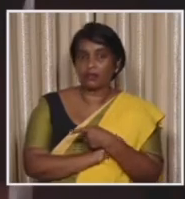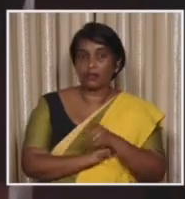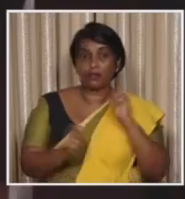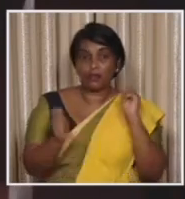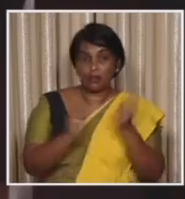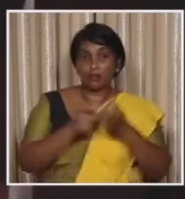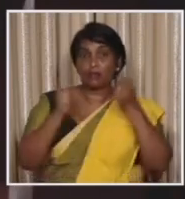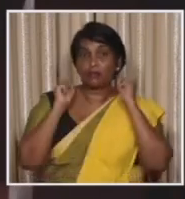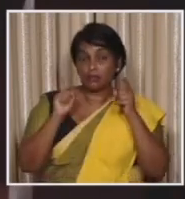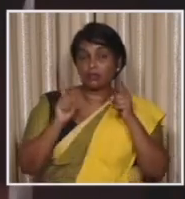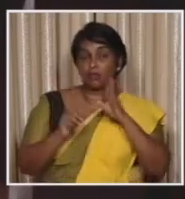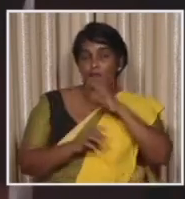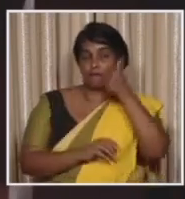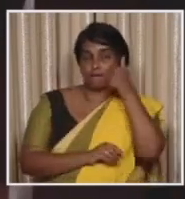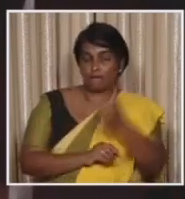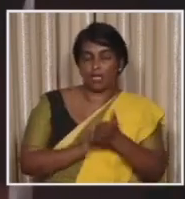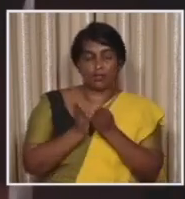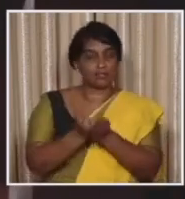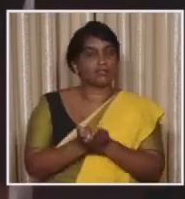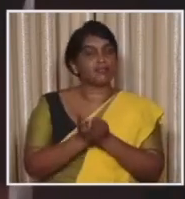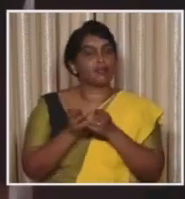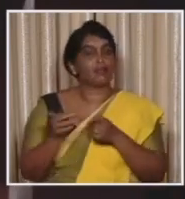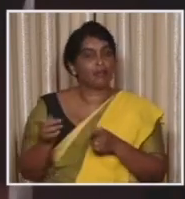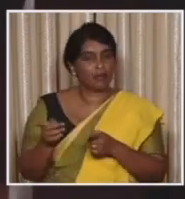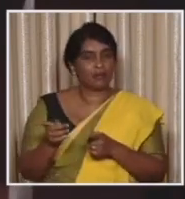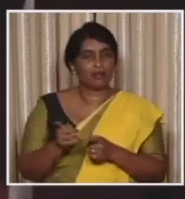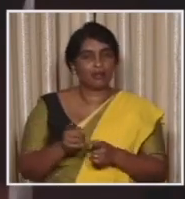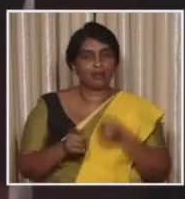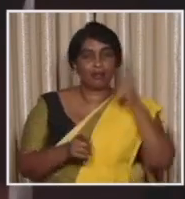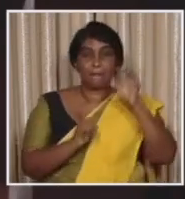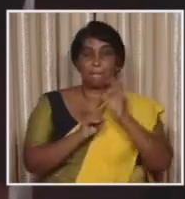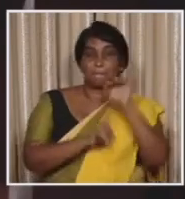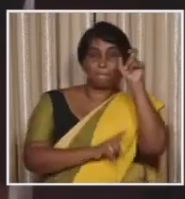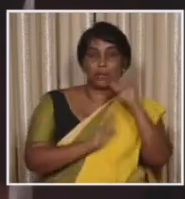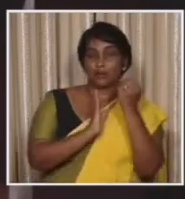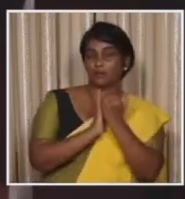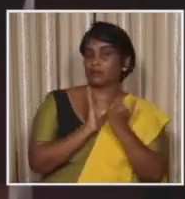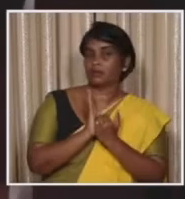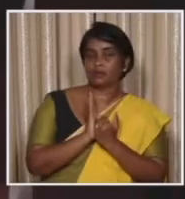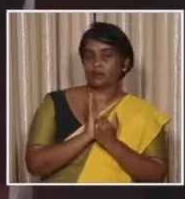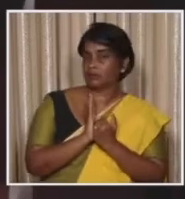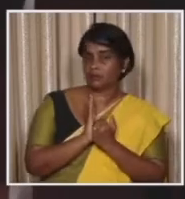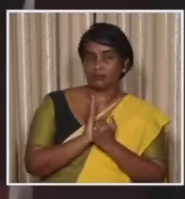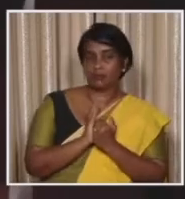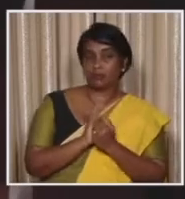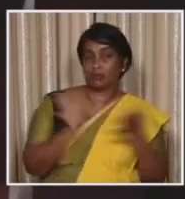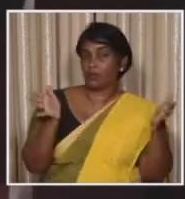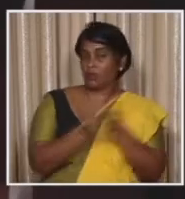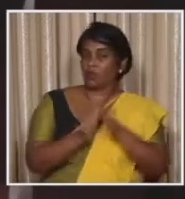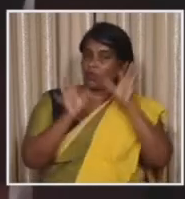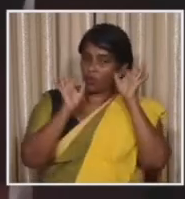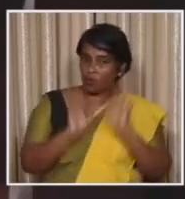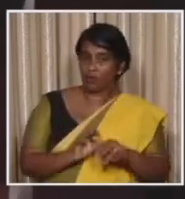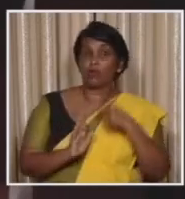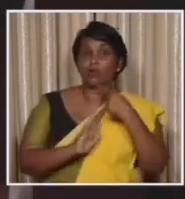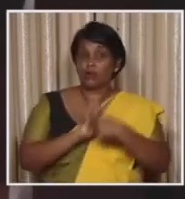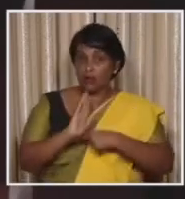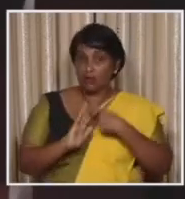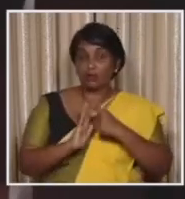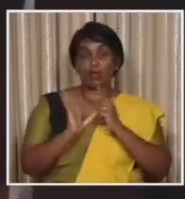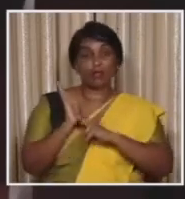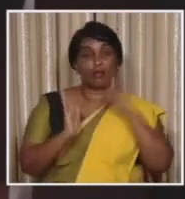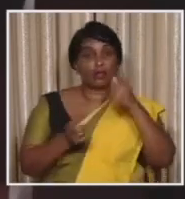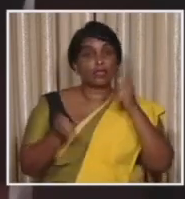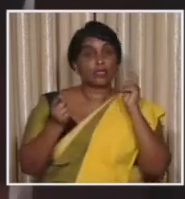ක්‍රිකට් ක්‍රීඩාව මේ වටිනා සම්පත එක එකාගේ පුද්ගලික න්‍යාය පත්‍රවලට මුසු කරන්නේ නැතුව රටේ